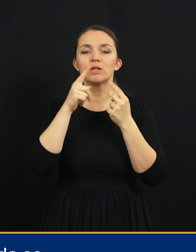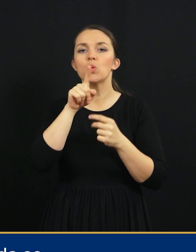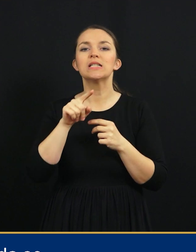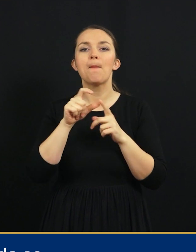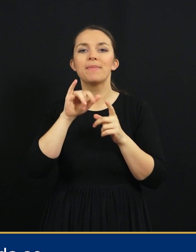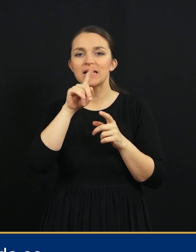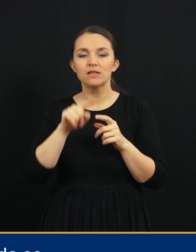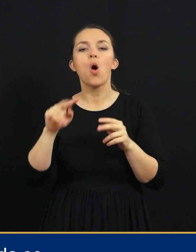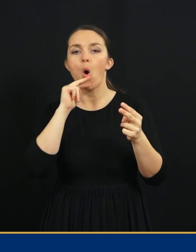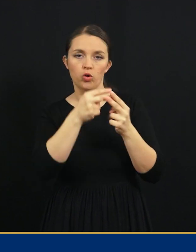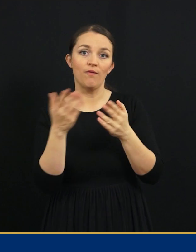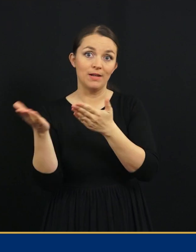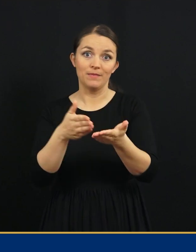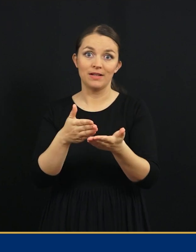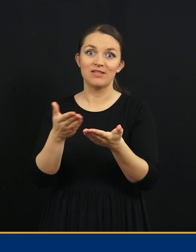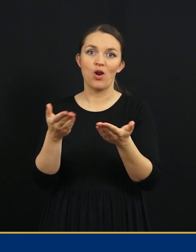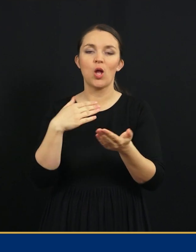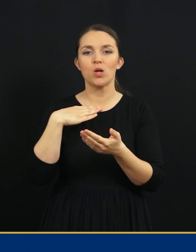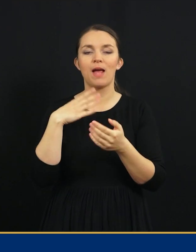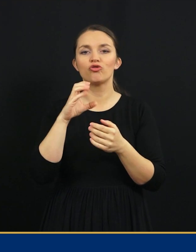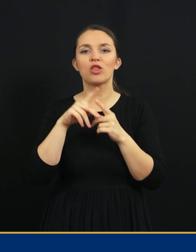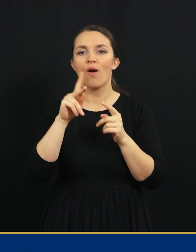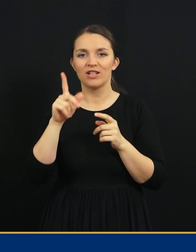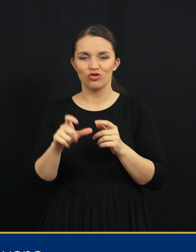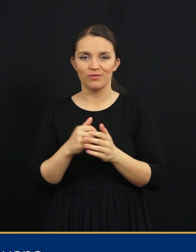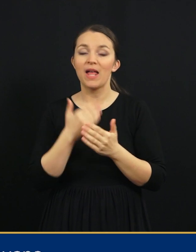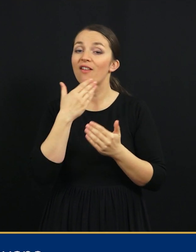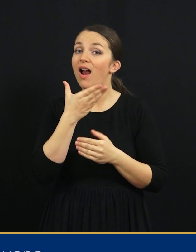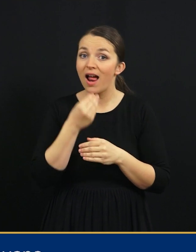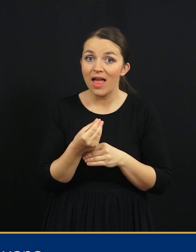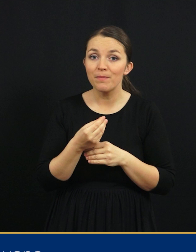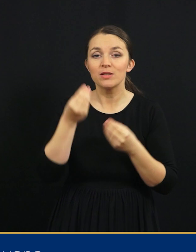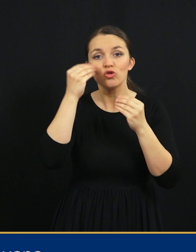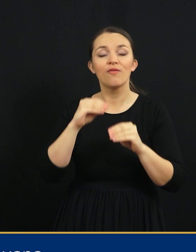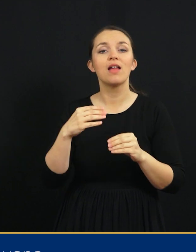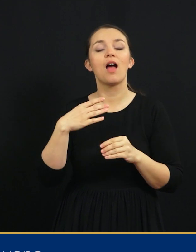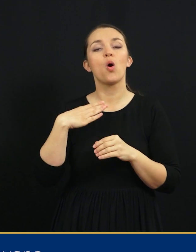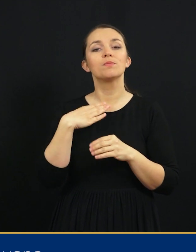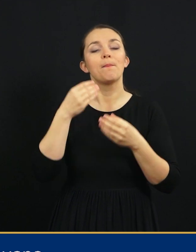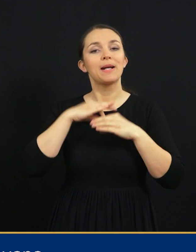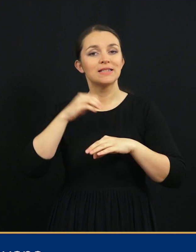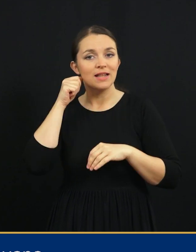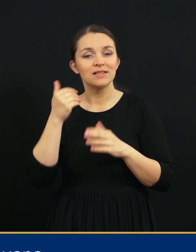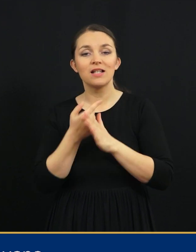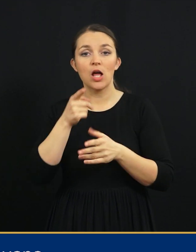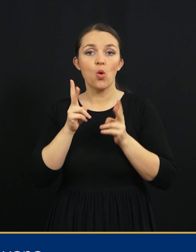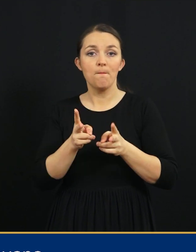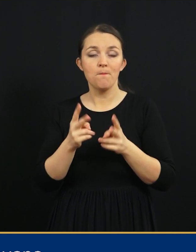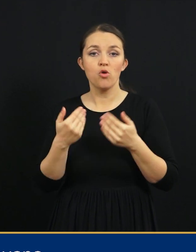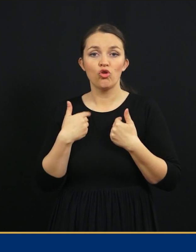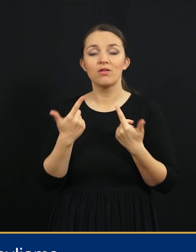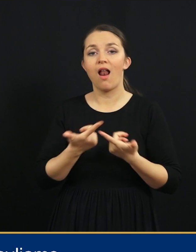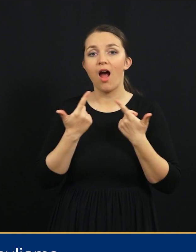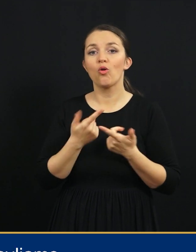SPIZ-a odgovori. Evo, izvolite, gospa Četkovič. Hvala lepa, spoštovana gospa predsednica, za to možnost,